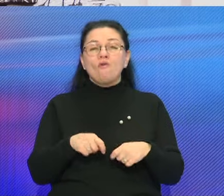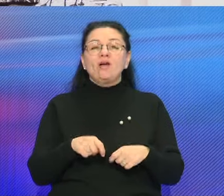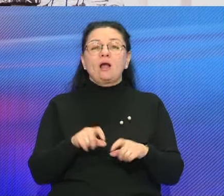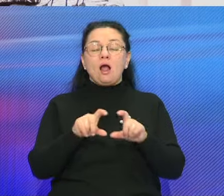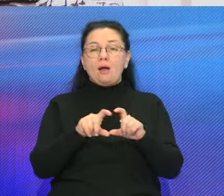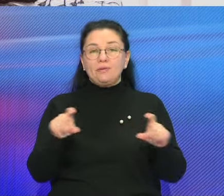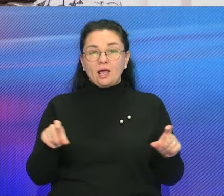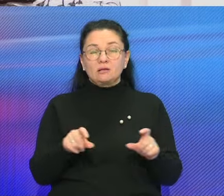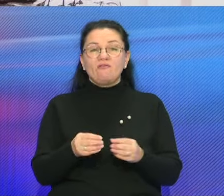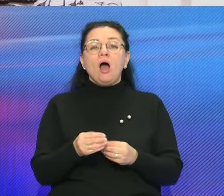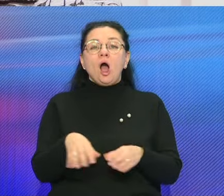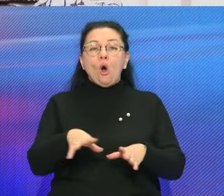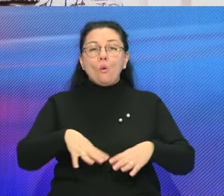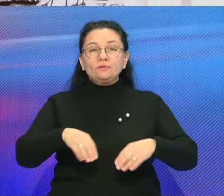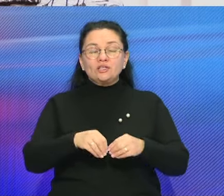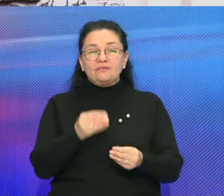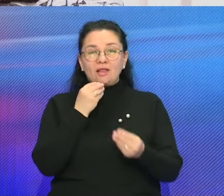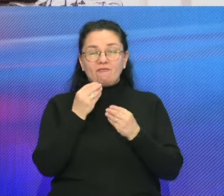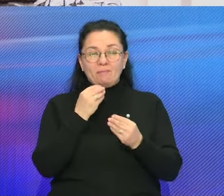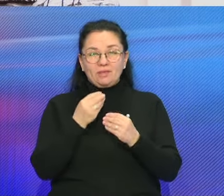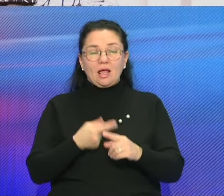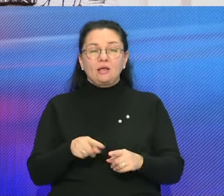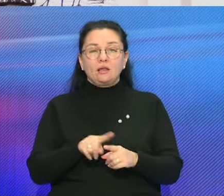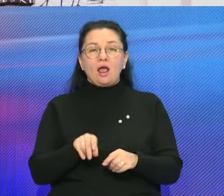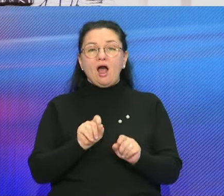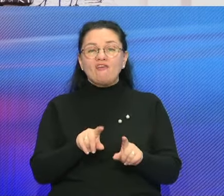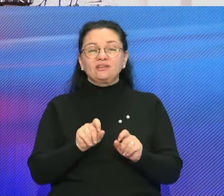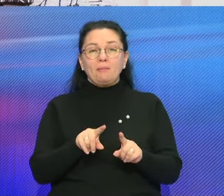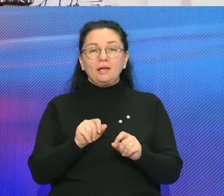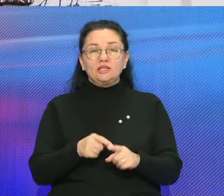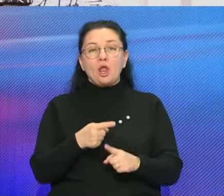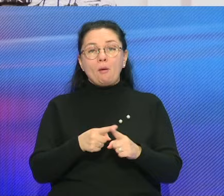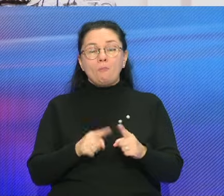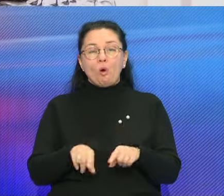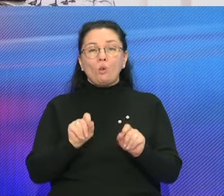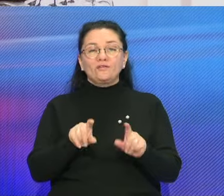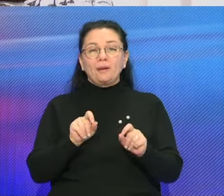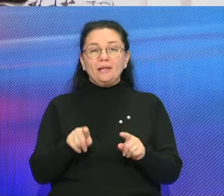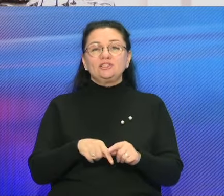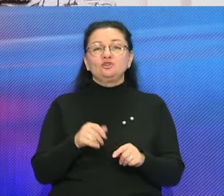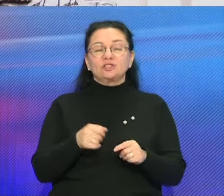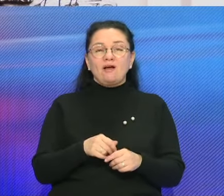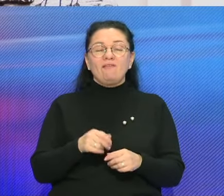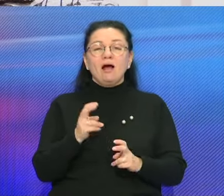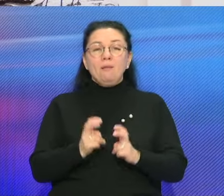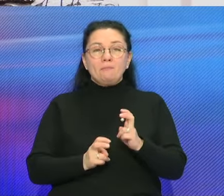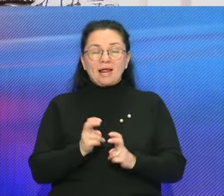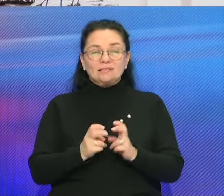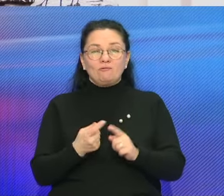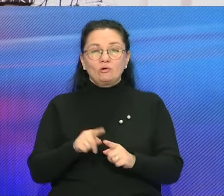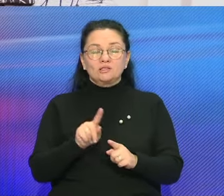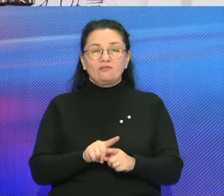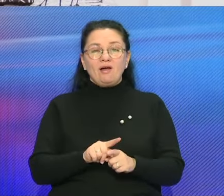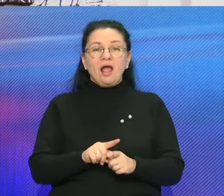общественного питания. Кроме того, это операторы автоматических, полуавтоматических линий, слесари, сторожа, ну и